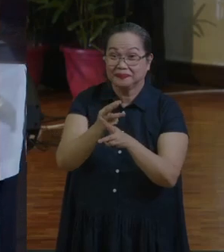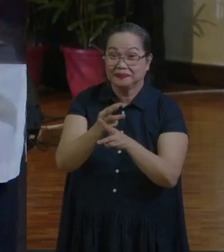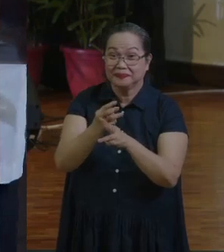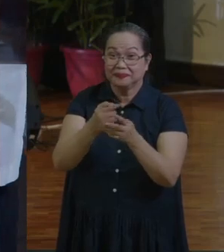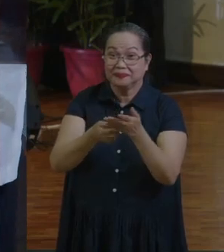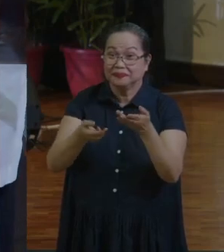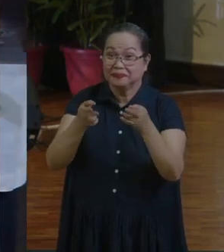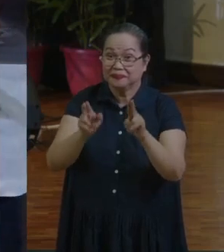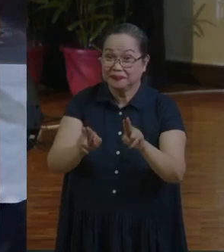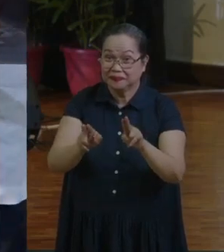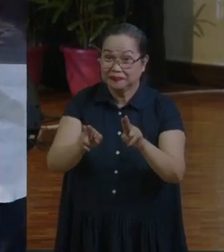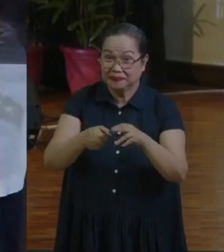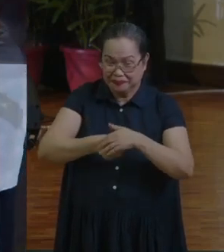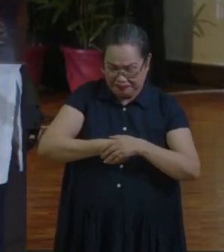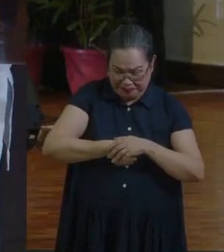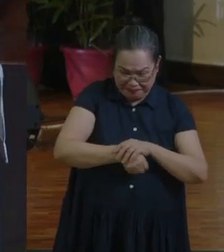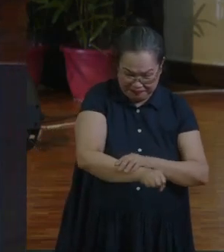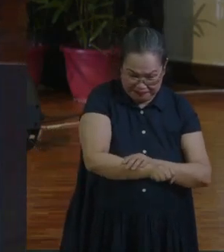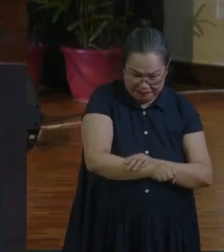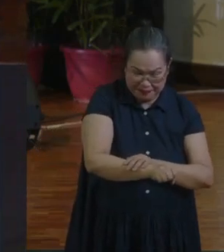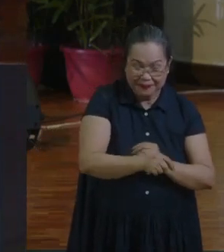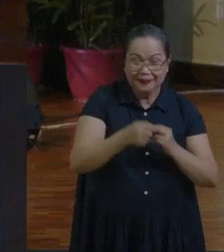Bagaman ipinanganak siya sa pamilya ng mga